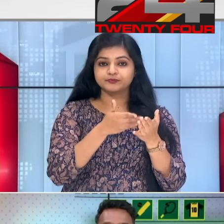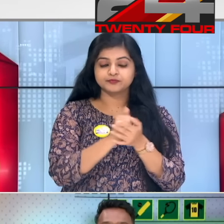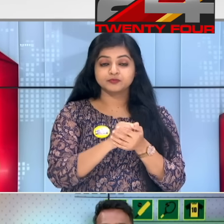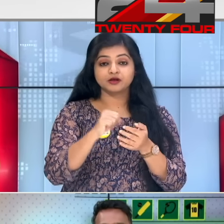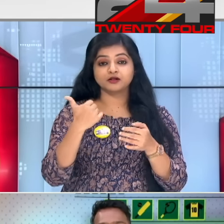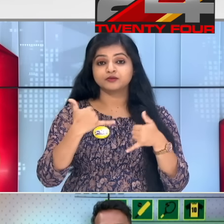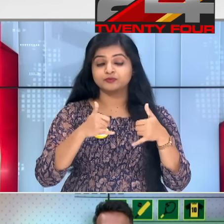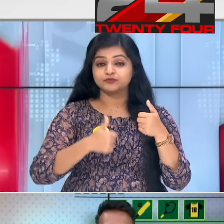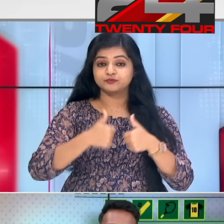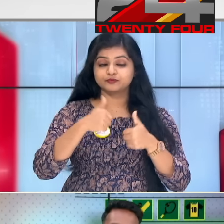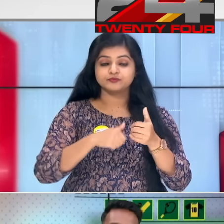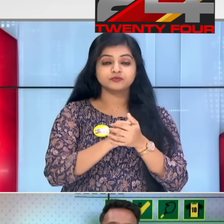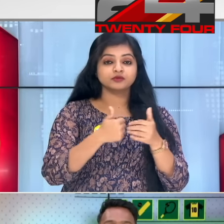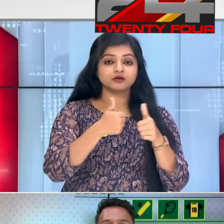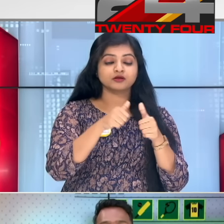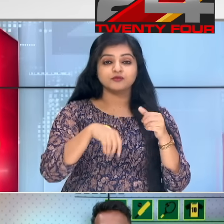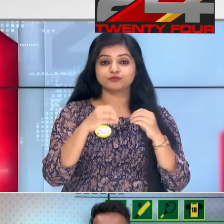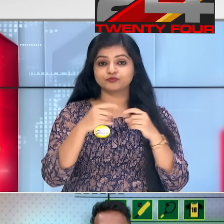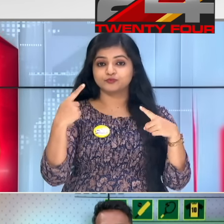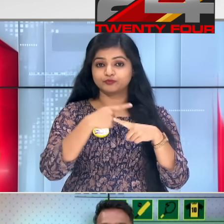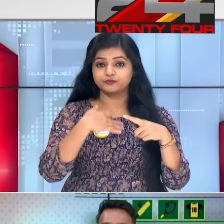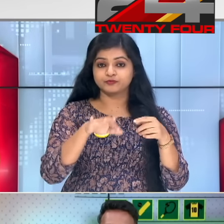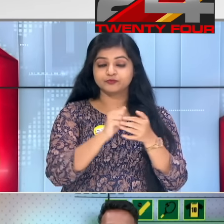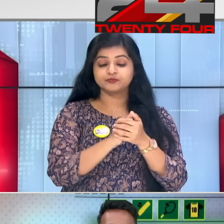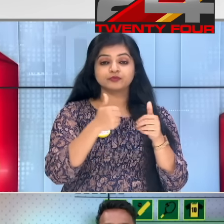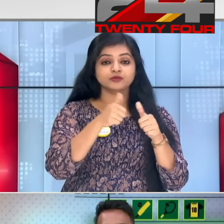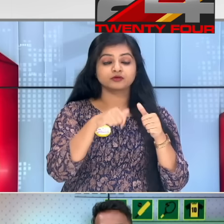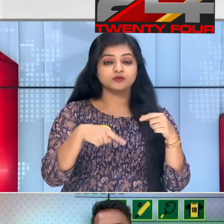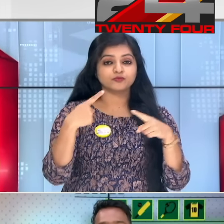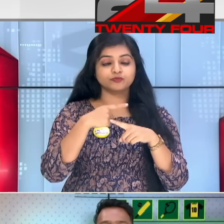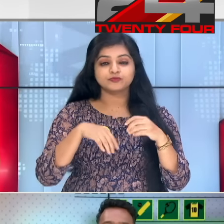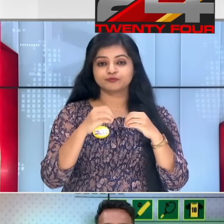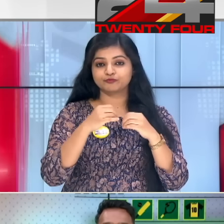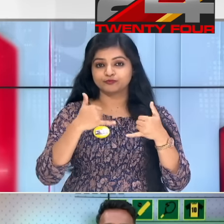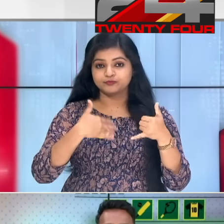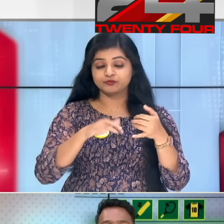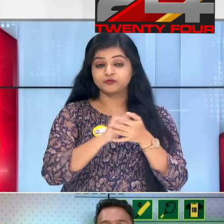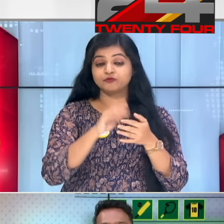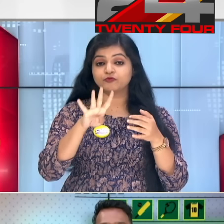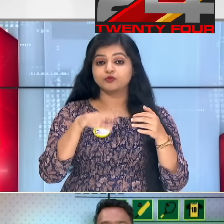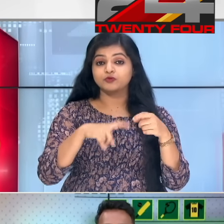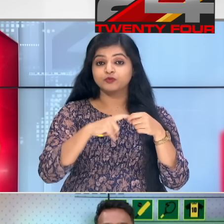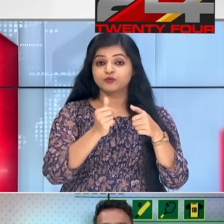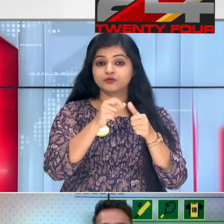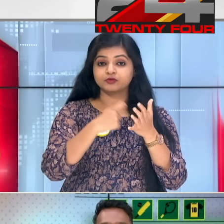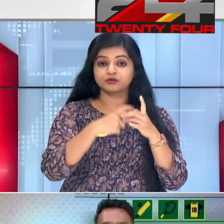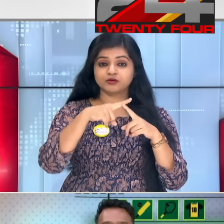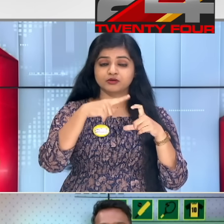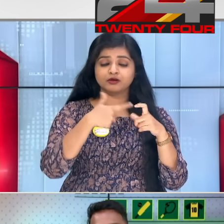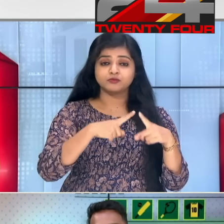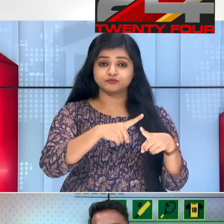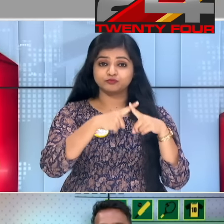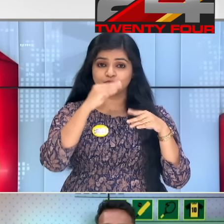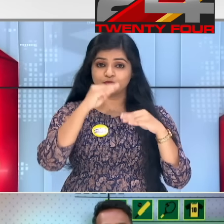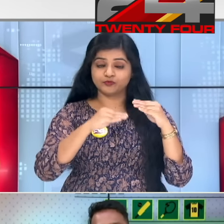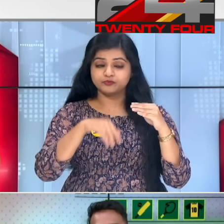മറ്റു മത്സരങ്ങളിൽ ആർസനൽ ബൊറൂസിയ ഡോട്ട്മുണ്ടിനെ നേരിടുമ്പോൾ അത്ലെറ്റിക്കോ മാഡ്രിഡ് ബൊറൂസിയെ നേരിടും ഈ നാല് ക്വാർട്ടറിൽ ഒരുപക്ഷേ കുറച്ച് ഗ്ലാമർ കുറഞ്ഞ പോരാട്ടം